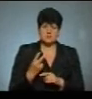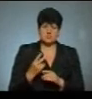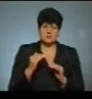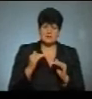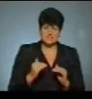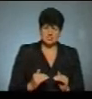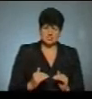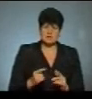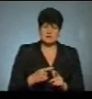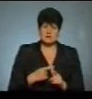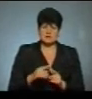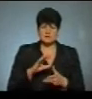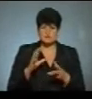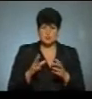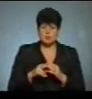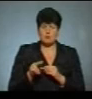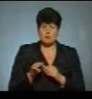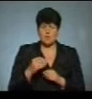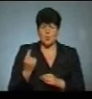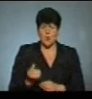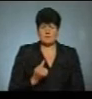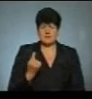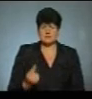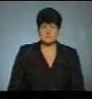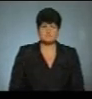нижча, ніж в цілому по області.